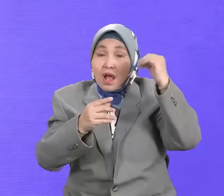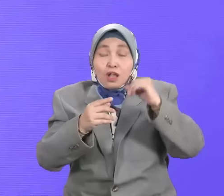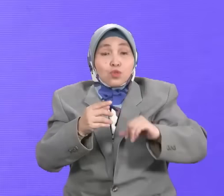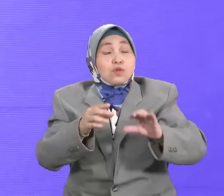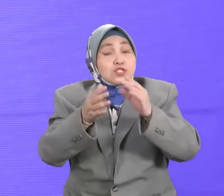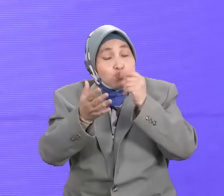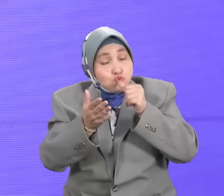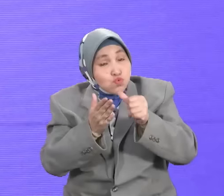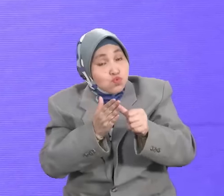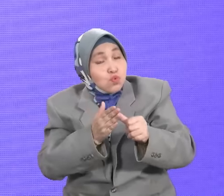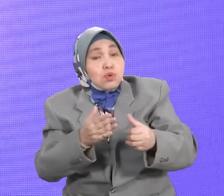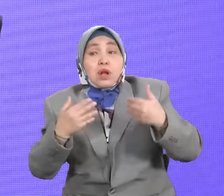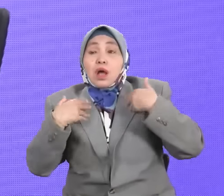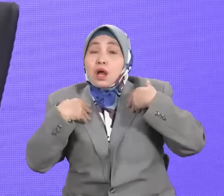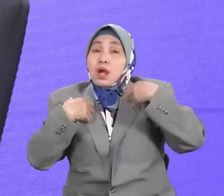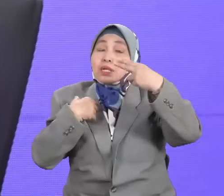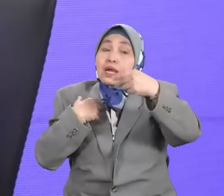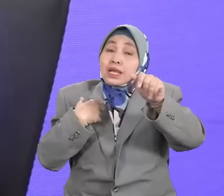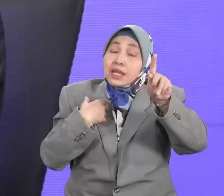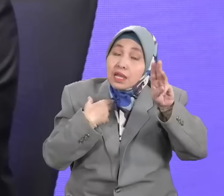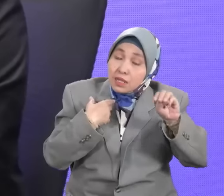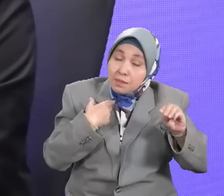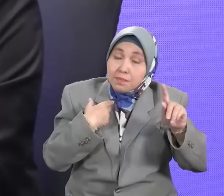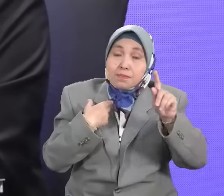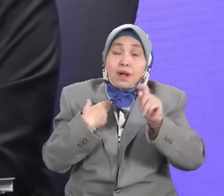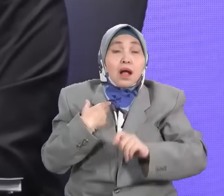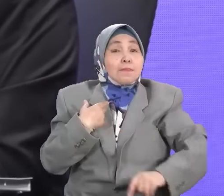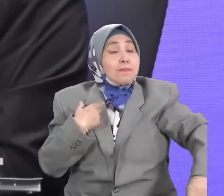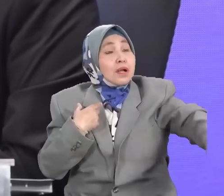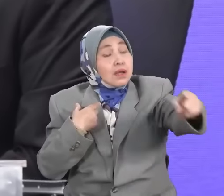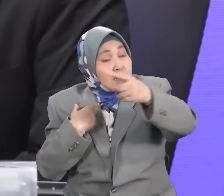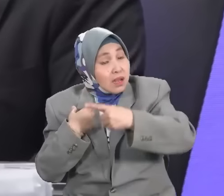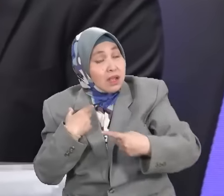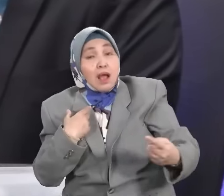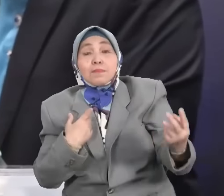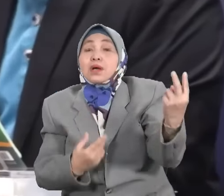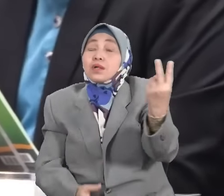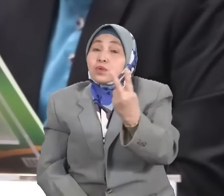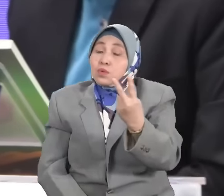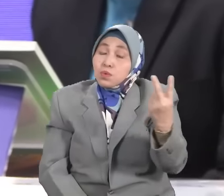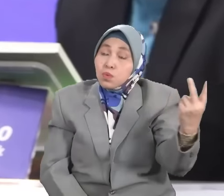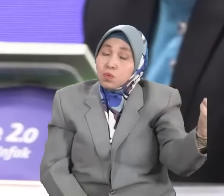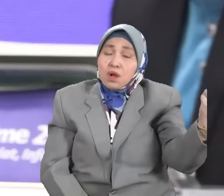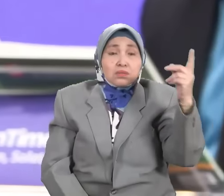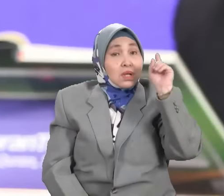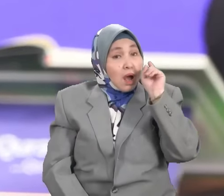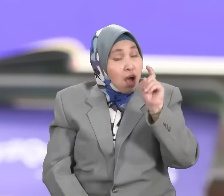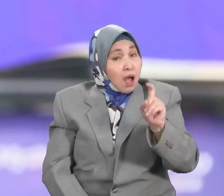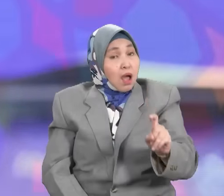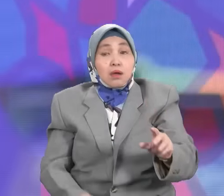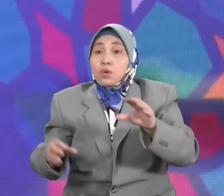mengandung hikmah mereka berdua harus